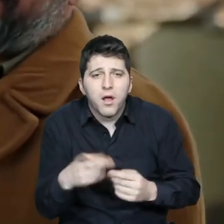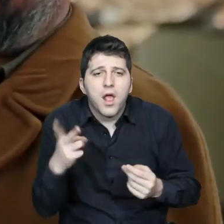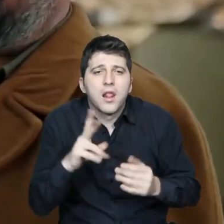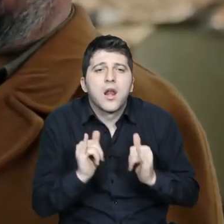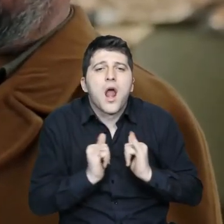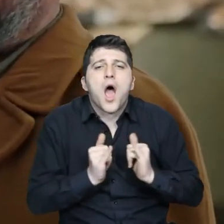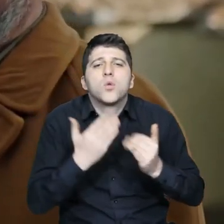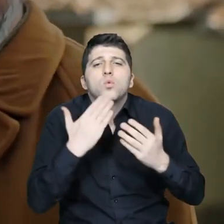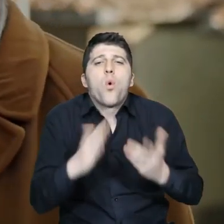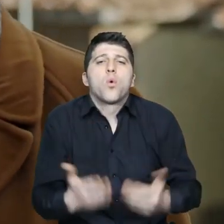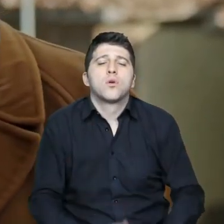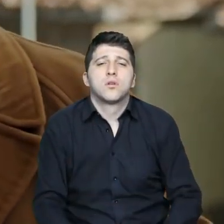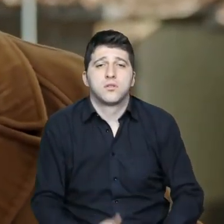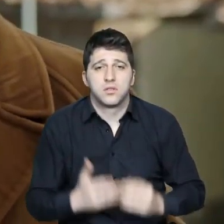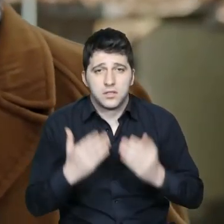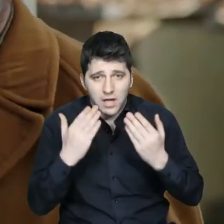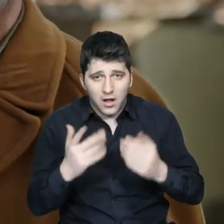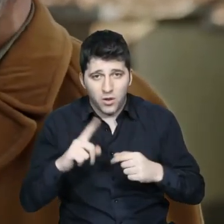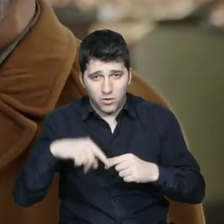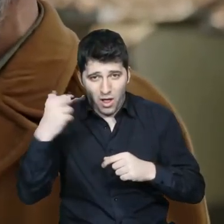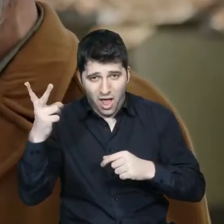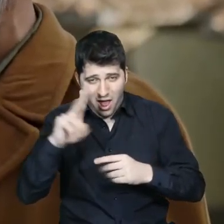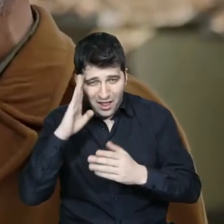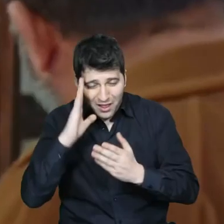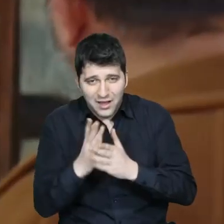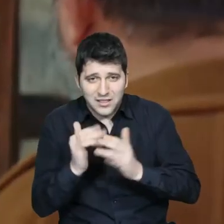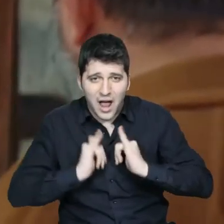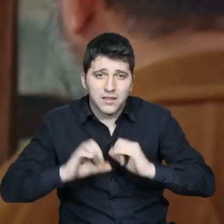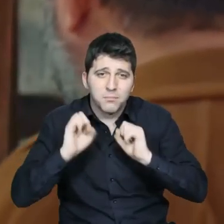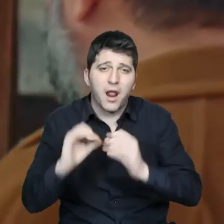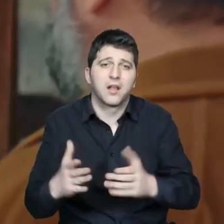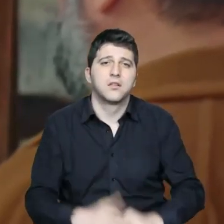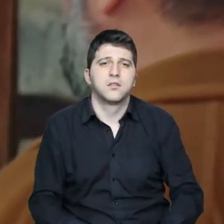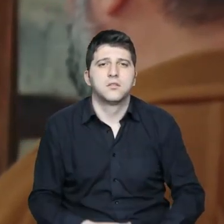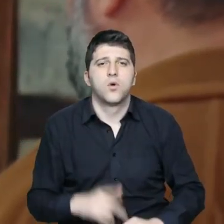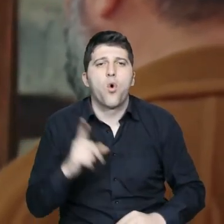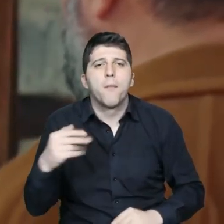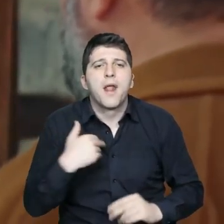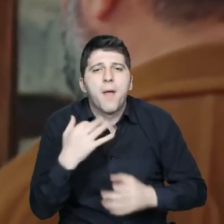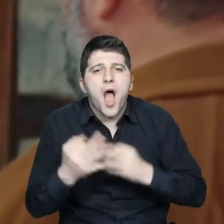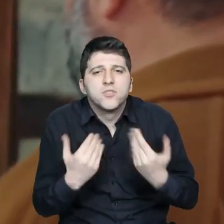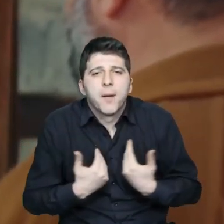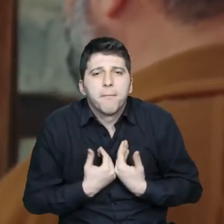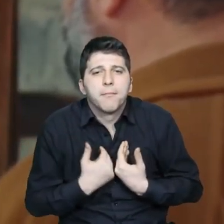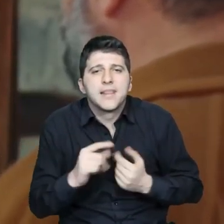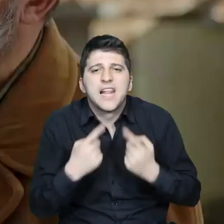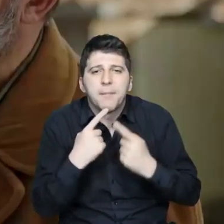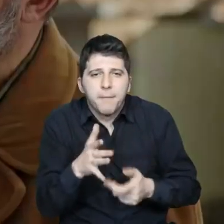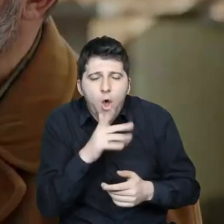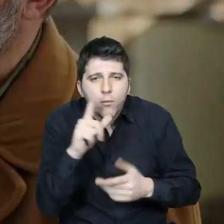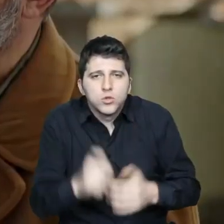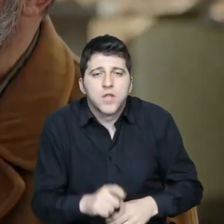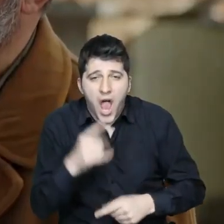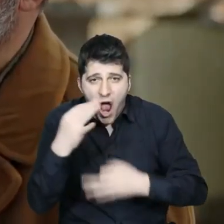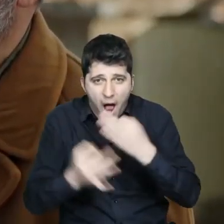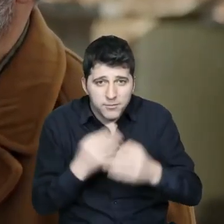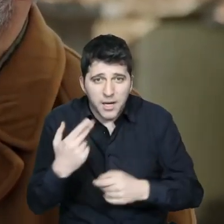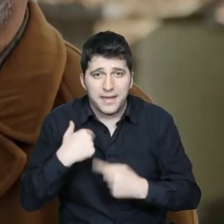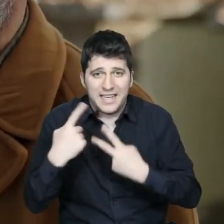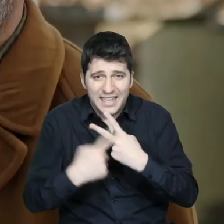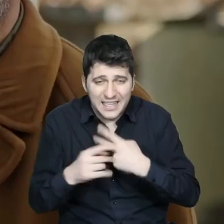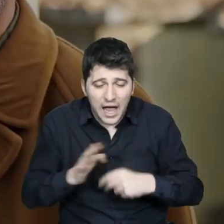rahat edememiş. Yani öbür dünyada bari rahat bırakın ha? Santral, o benim amcam. Bu ne demek biliyor musun? Bir amcam,